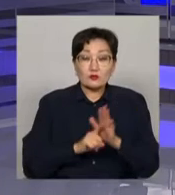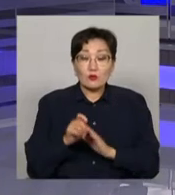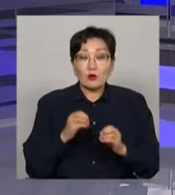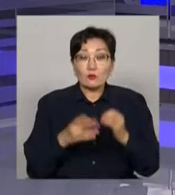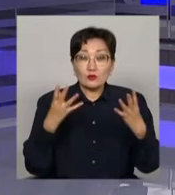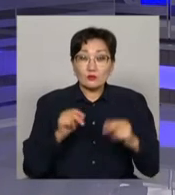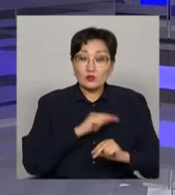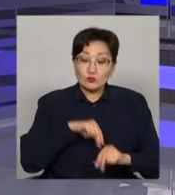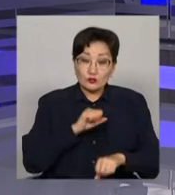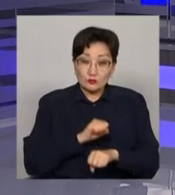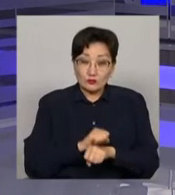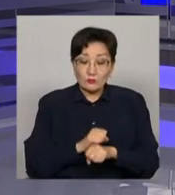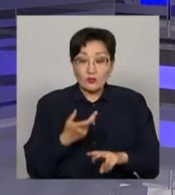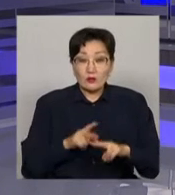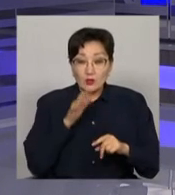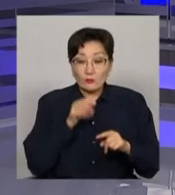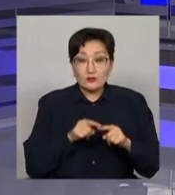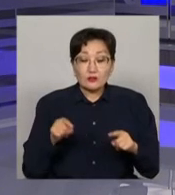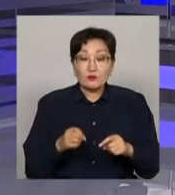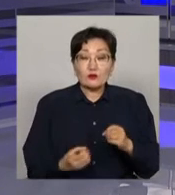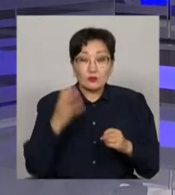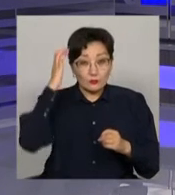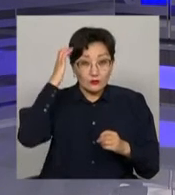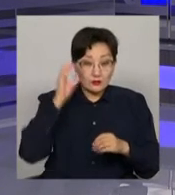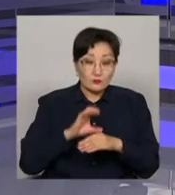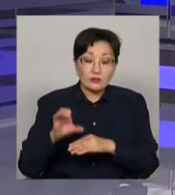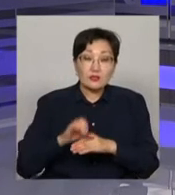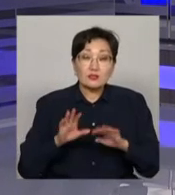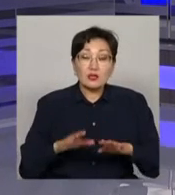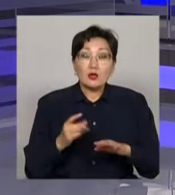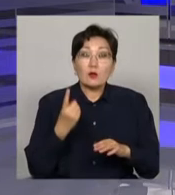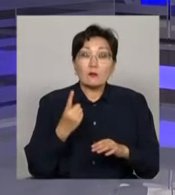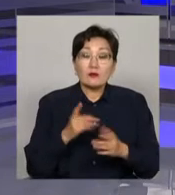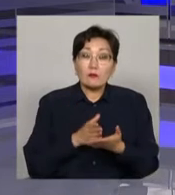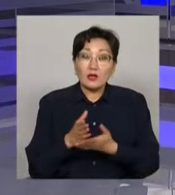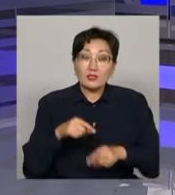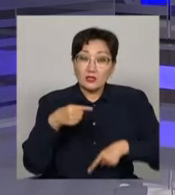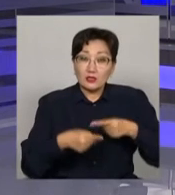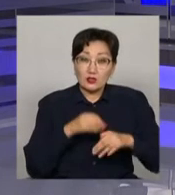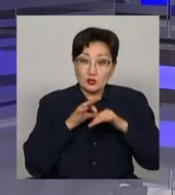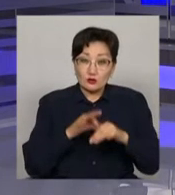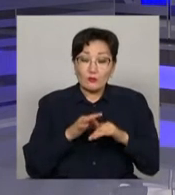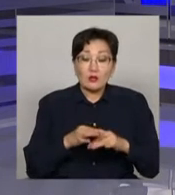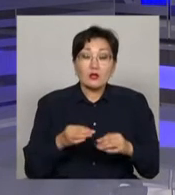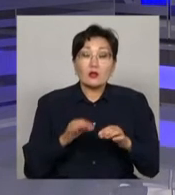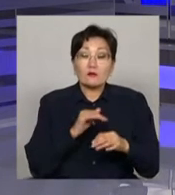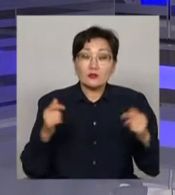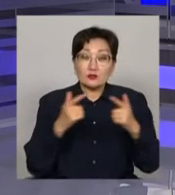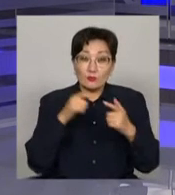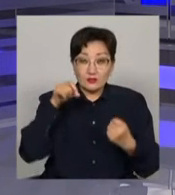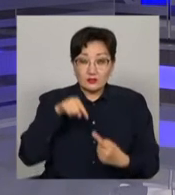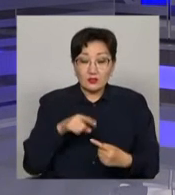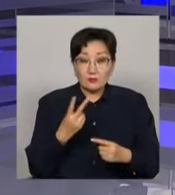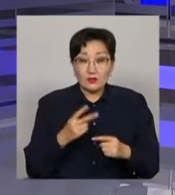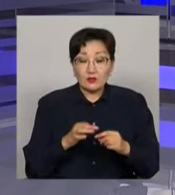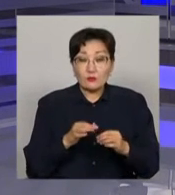күнге жұмысын тоқтатты. Бұл уақыт аралығында мұнайды жөнелту тек бір айлақ арқылы жүзеге аспақ. Консорциум таратқан ресми ақпарға сәйкес, екі